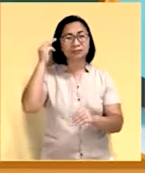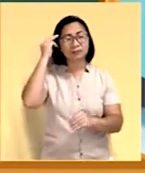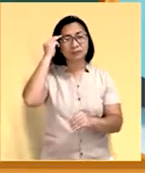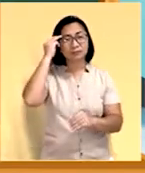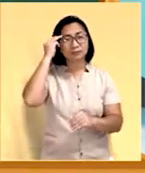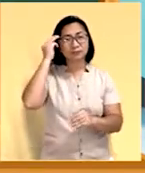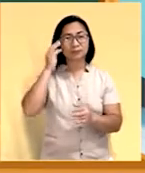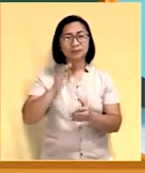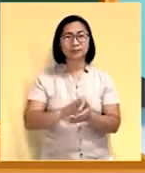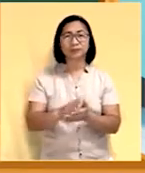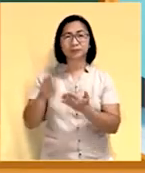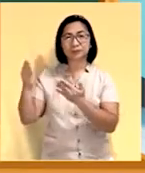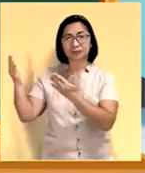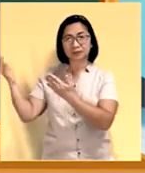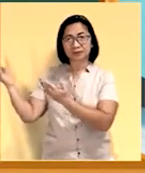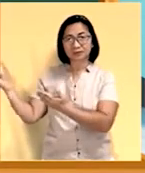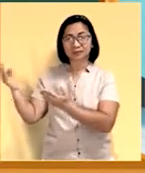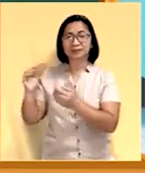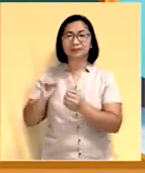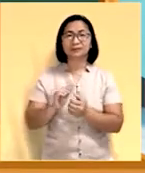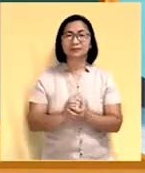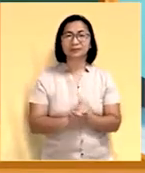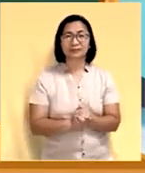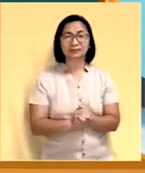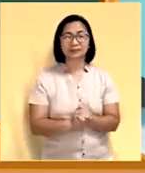mentally ay ang